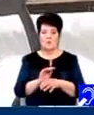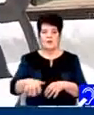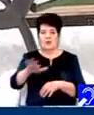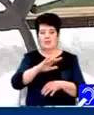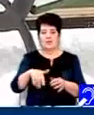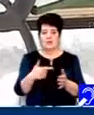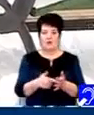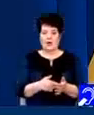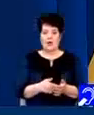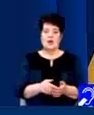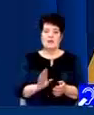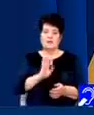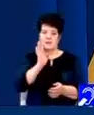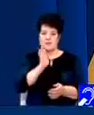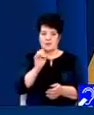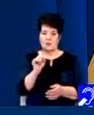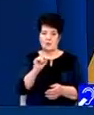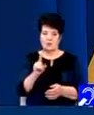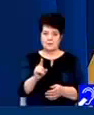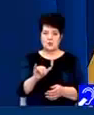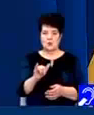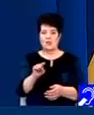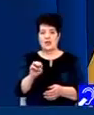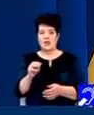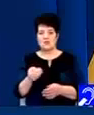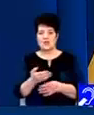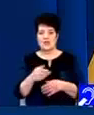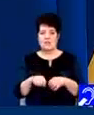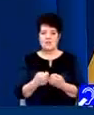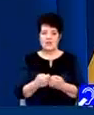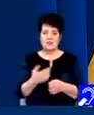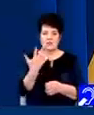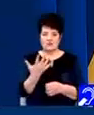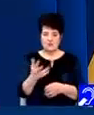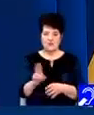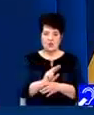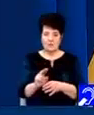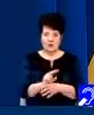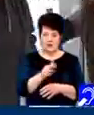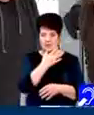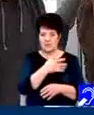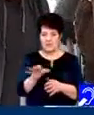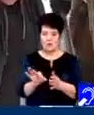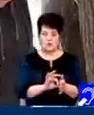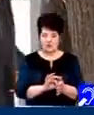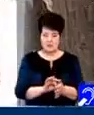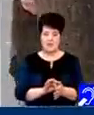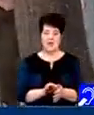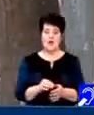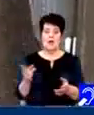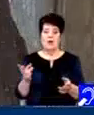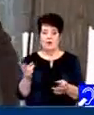Spre dimineață au fost 11 utilaje defecte, 5 au fost reparate în regim de urgență. Iar pentru